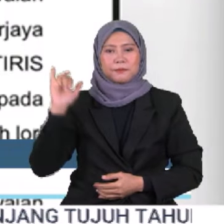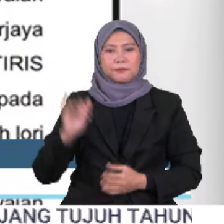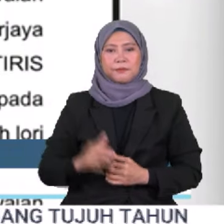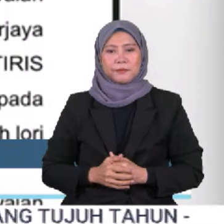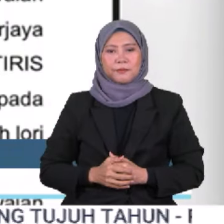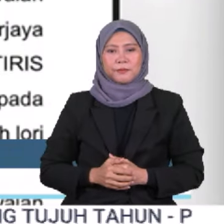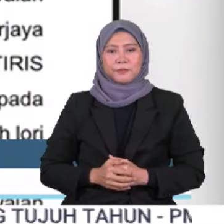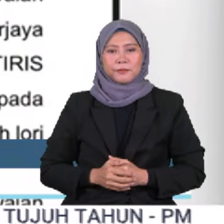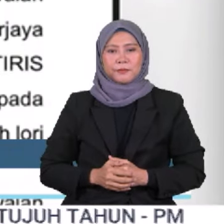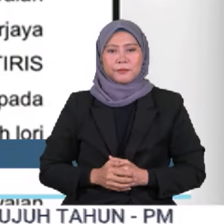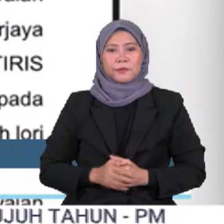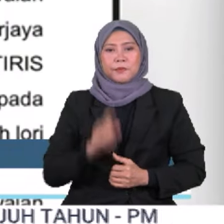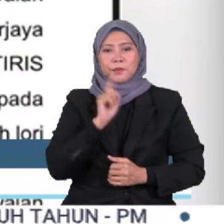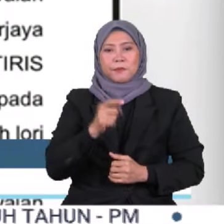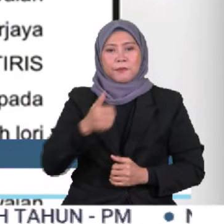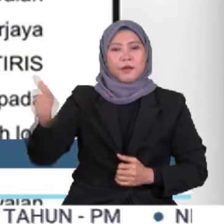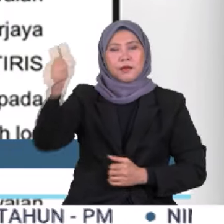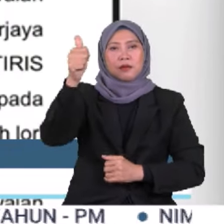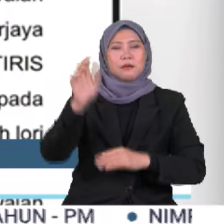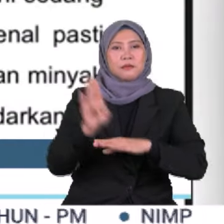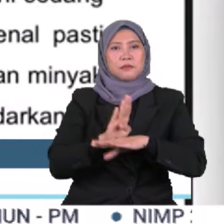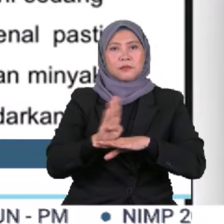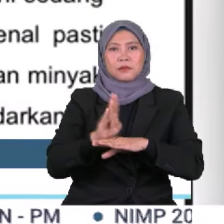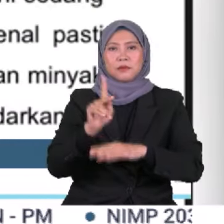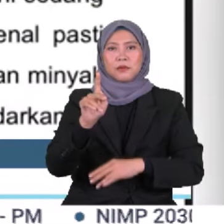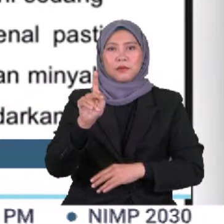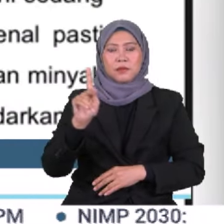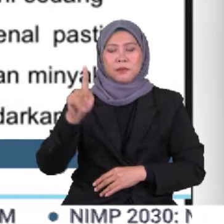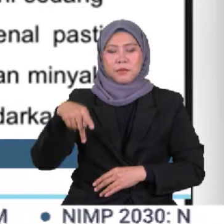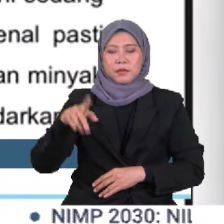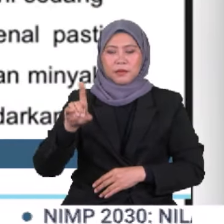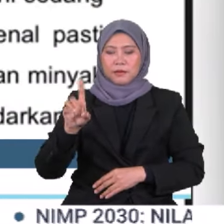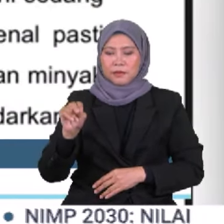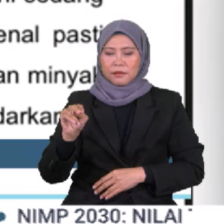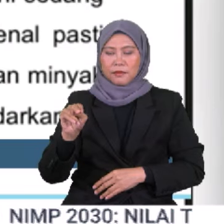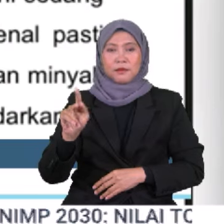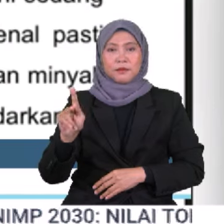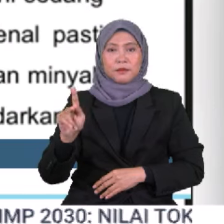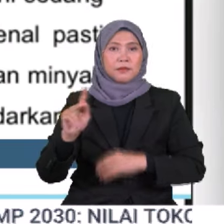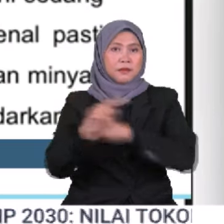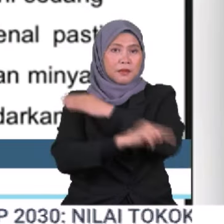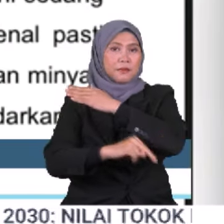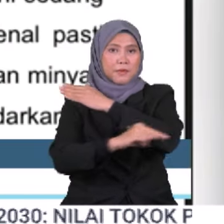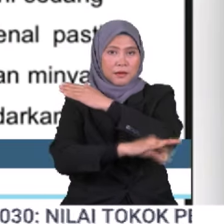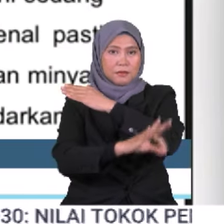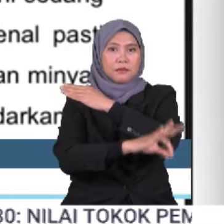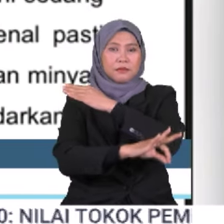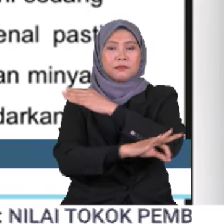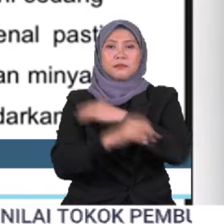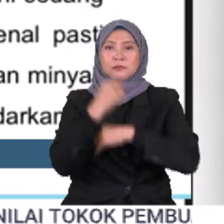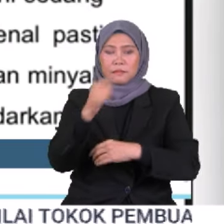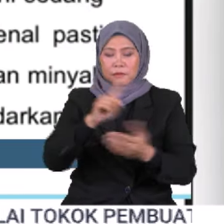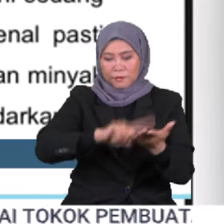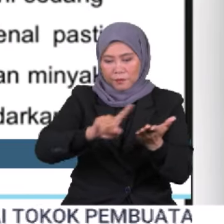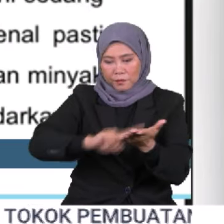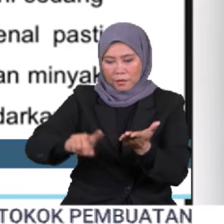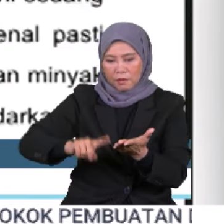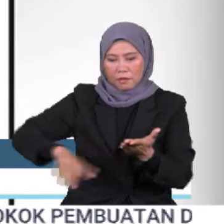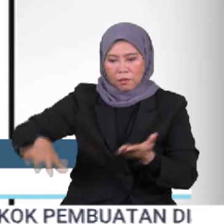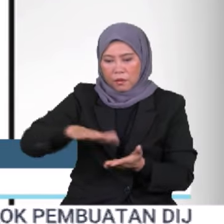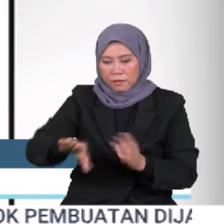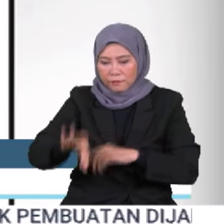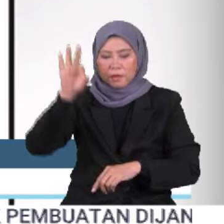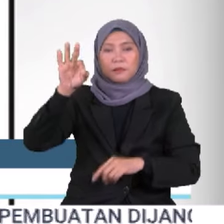pengarah Kementerian Perdagangan dalam negeri dan Muhammad Zahir mazlan kata pemeriksaan menyeluruh